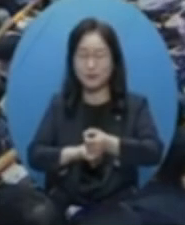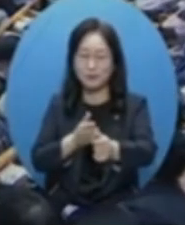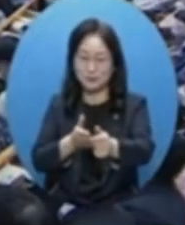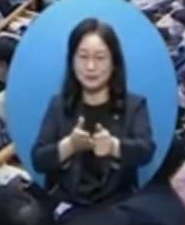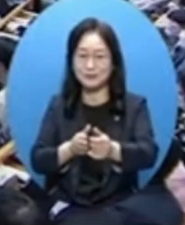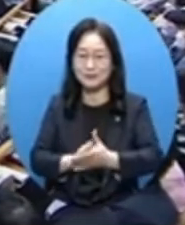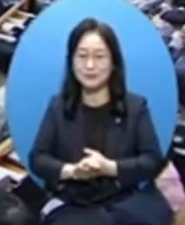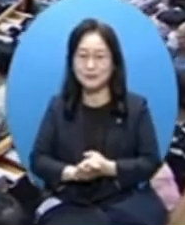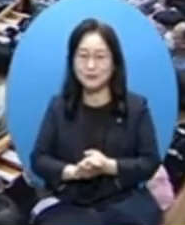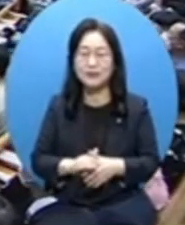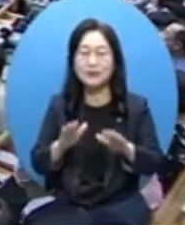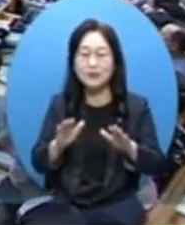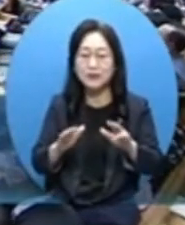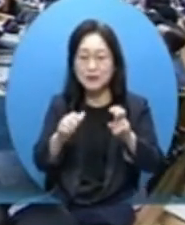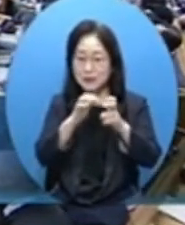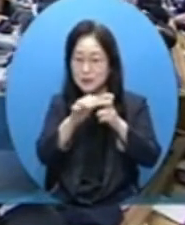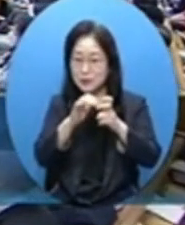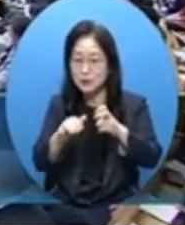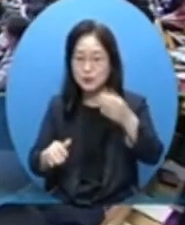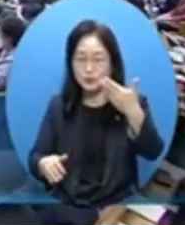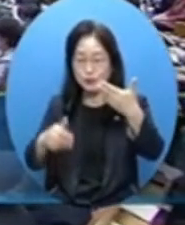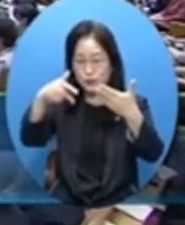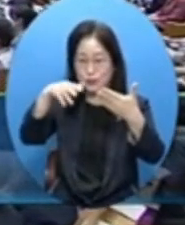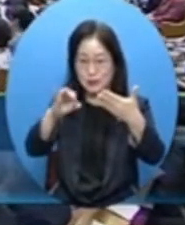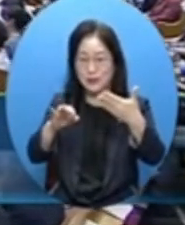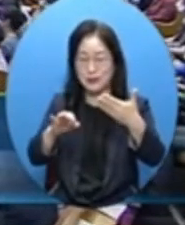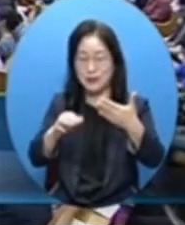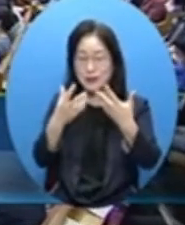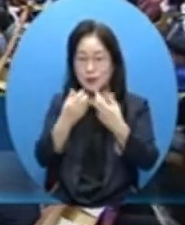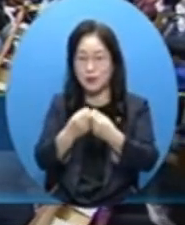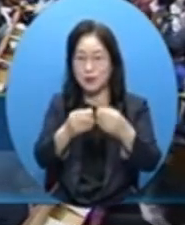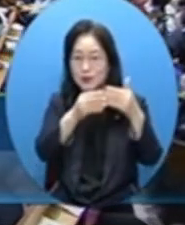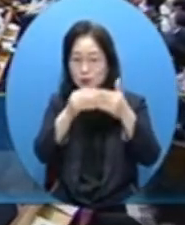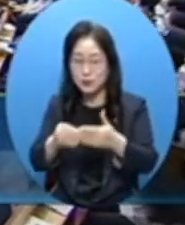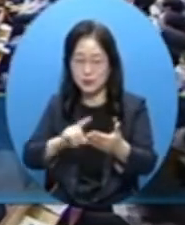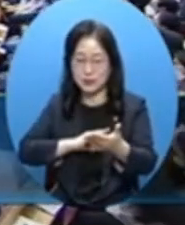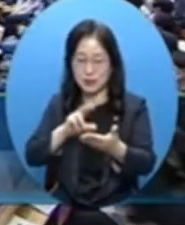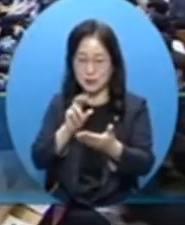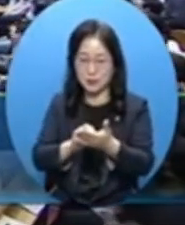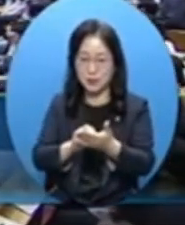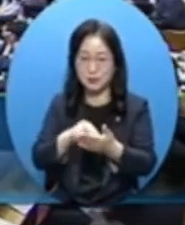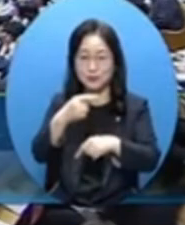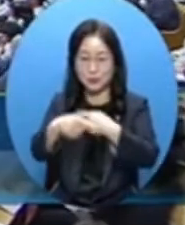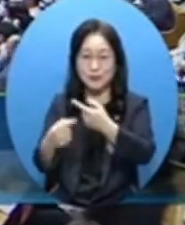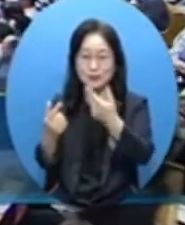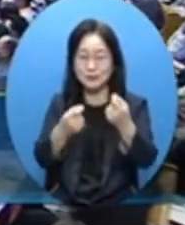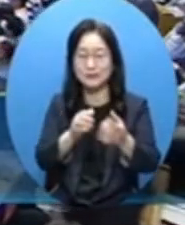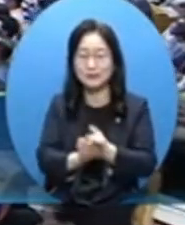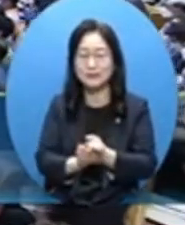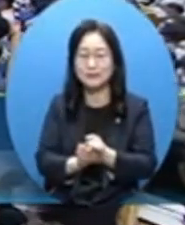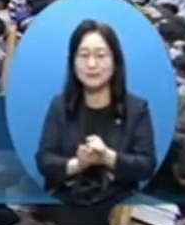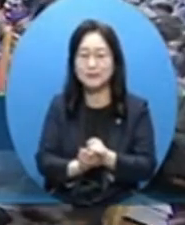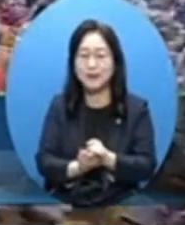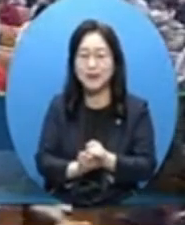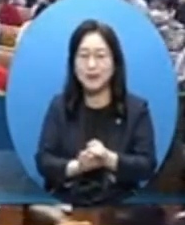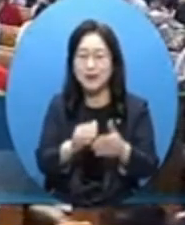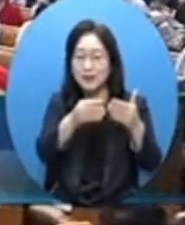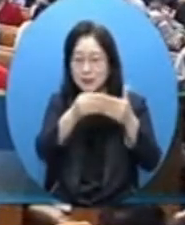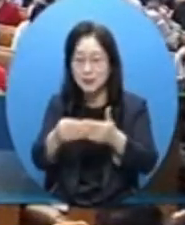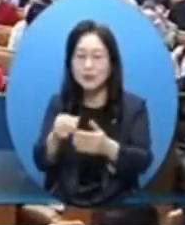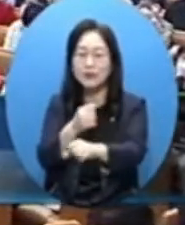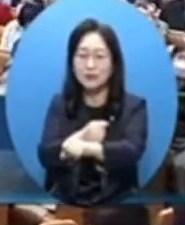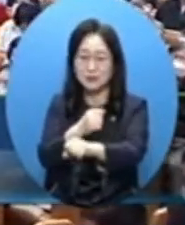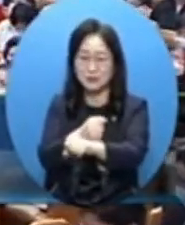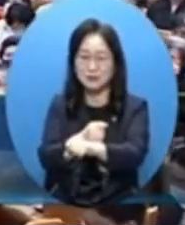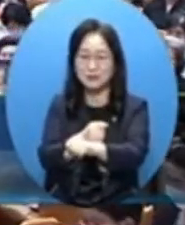오늘 민식이 9장 말씀을 중심으로 해서 인도하심이란 제목으로 함께 말씀을 나누기 원합니다 제목을 한번 따라주시기 바랍니다